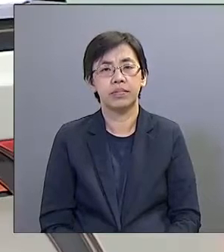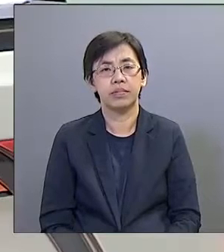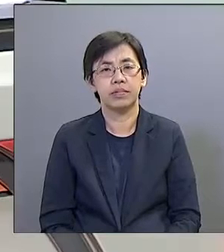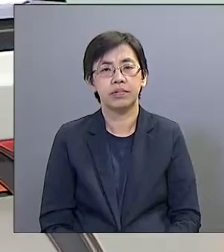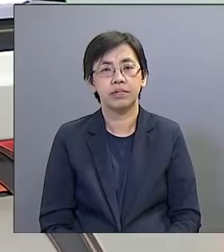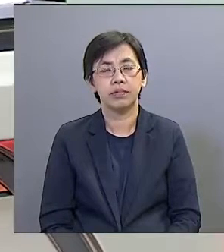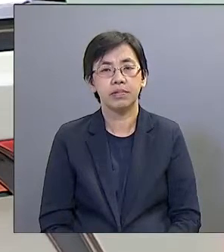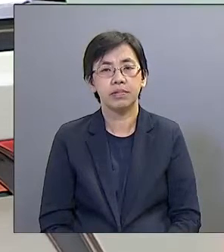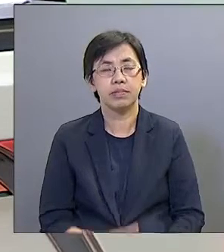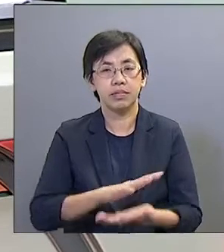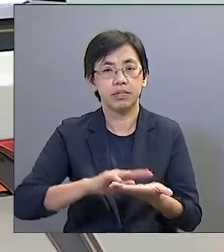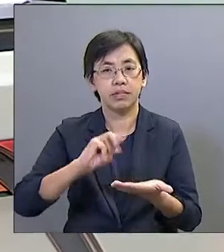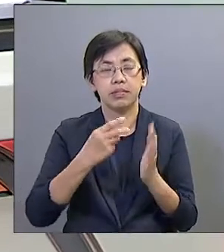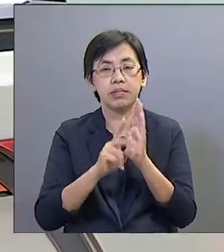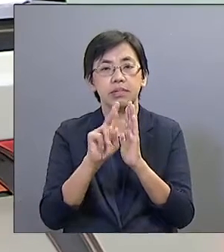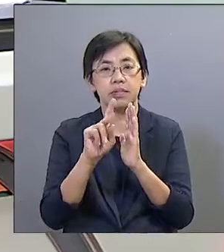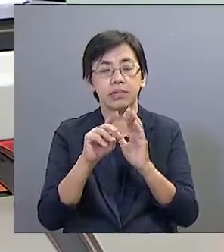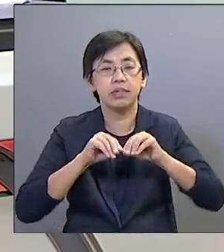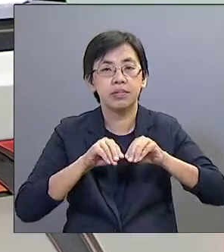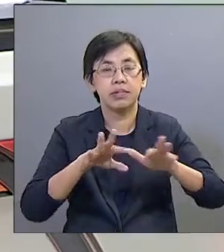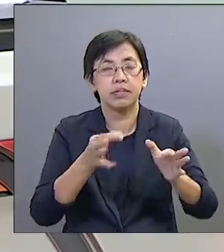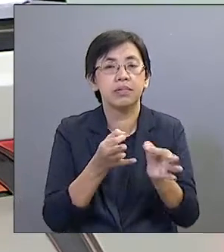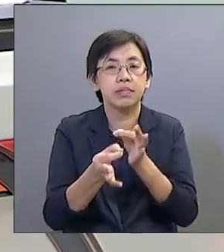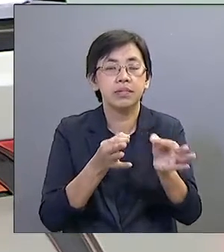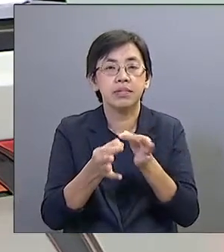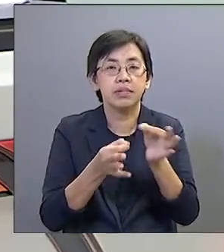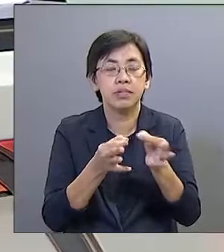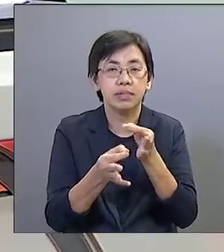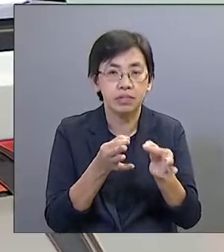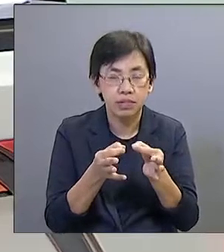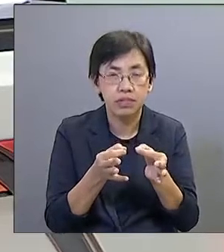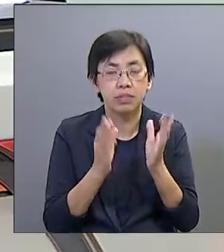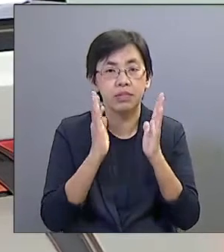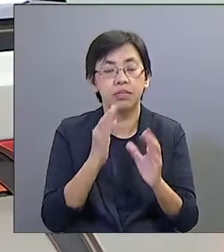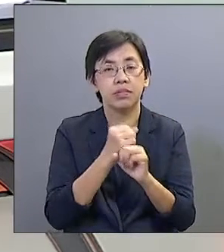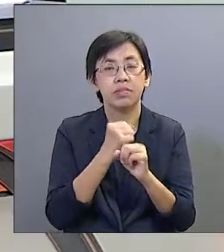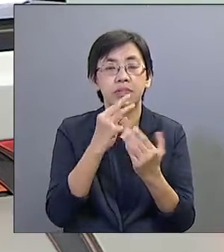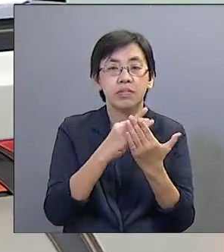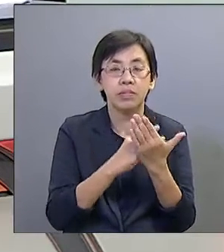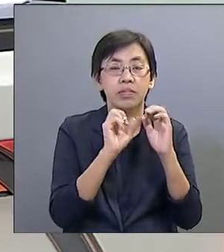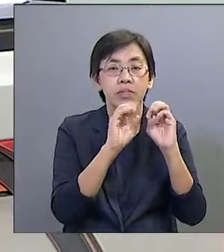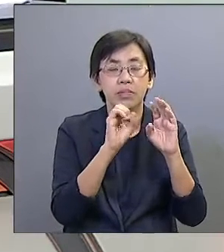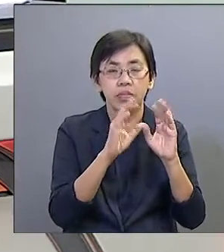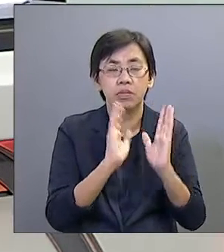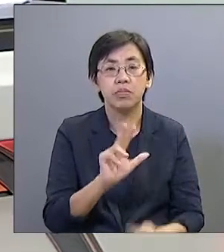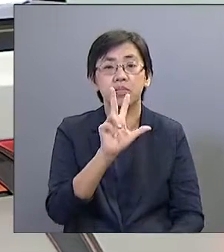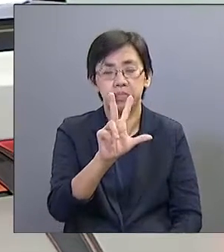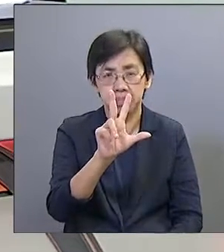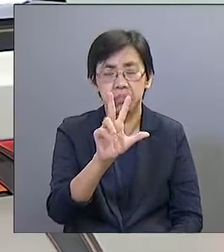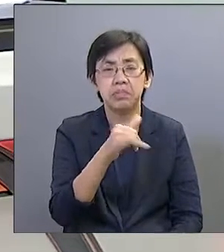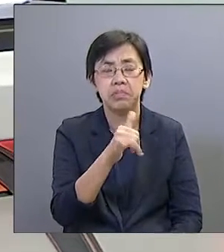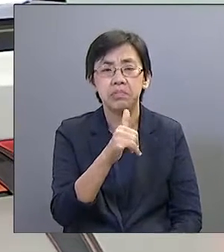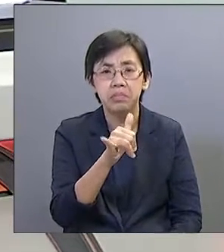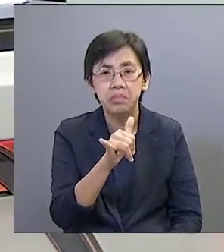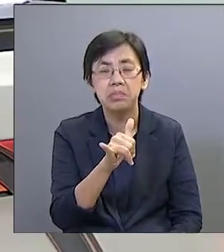มหาวิยาลัยขอนแก่น ออกมาประกาศชี้แงกรณีที่พบนัวิชาการของมหาวิทยาลัยอย่น้อย 3 คนที่อาจจะเข้า